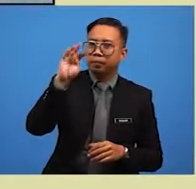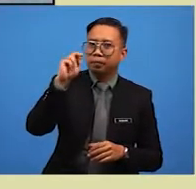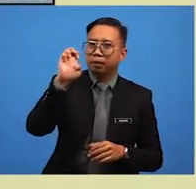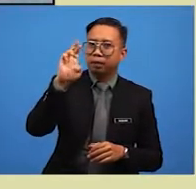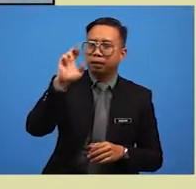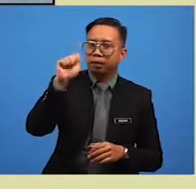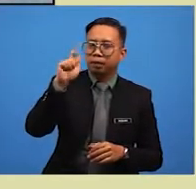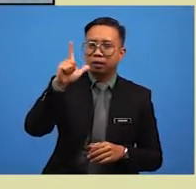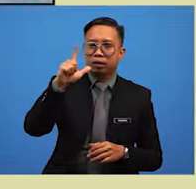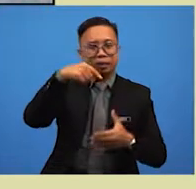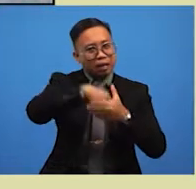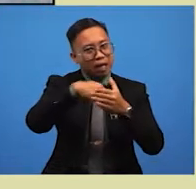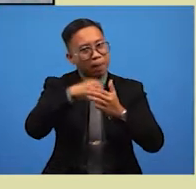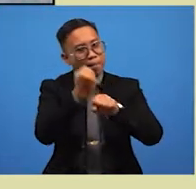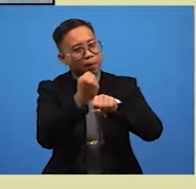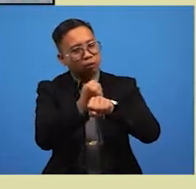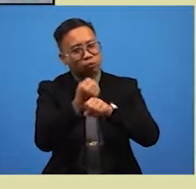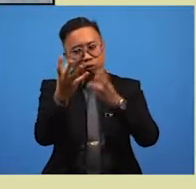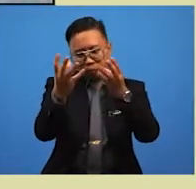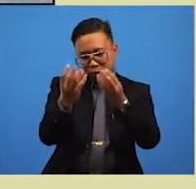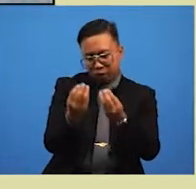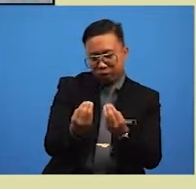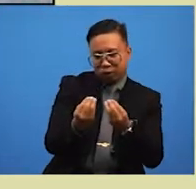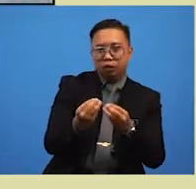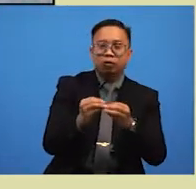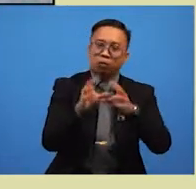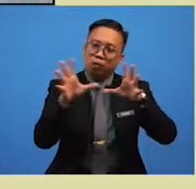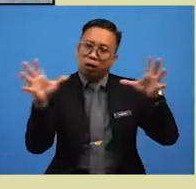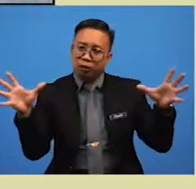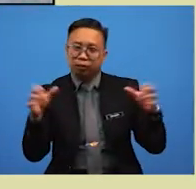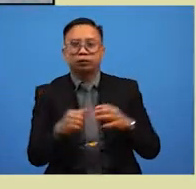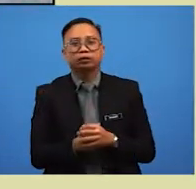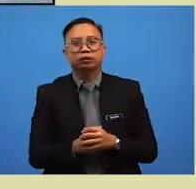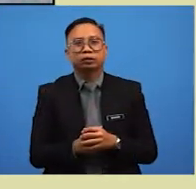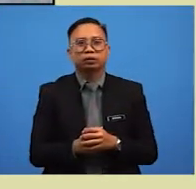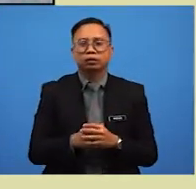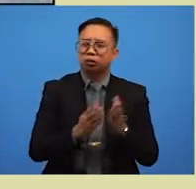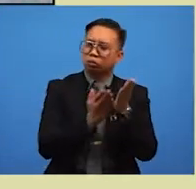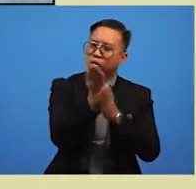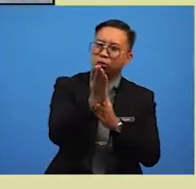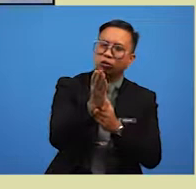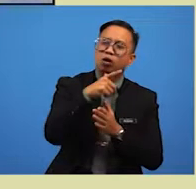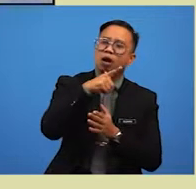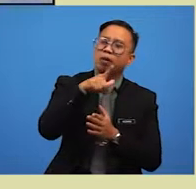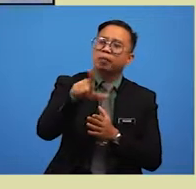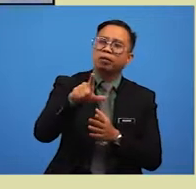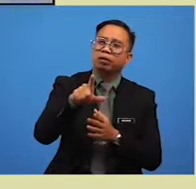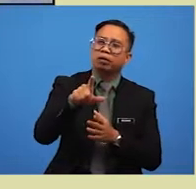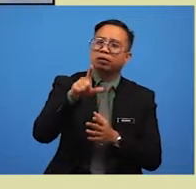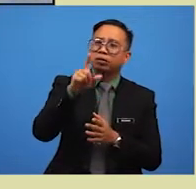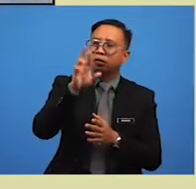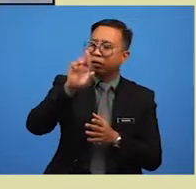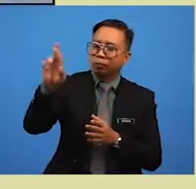batuan menyerap air dan mengembang. Proses penghidratan yang berterusan selama beribu-ribu